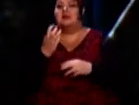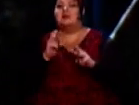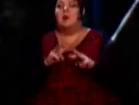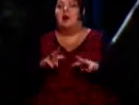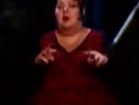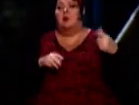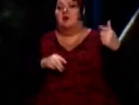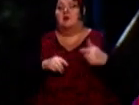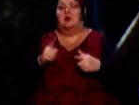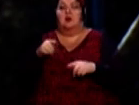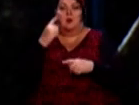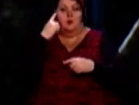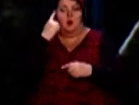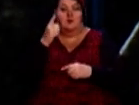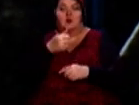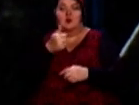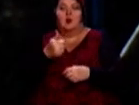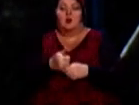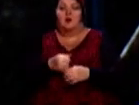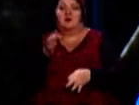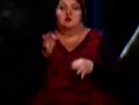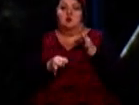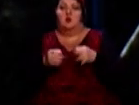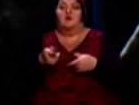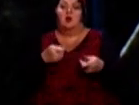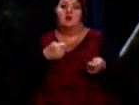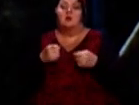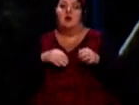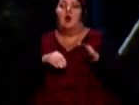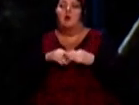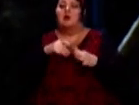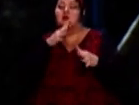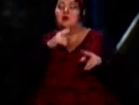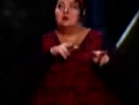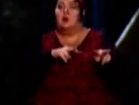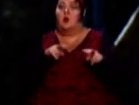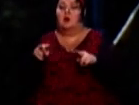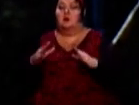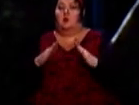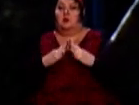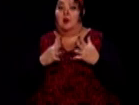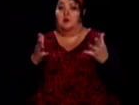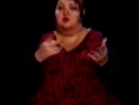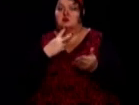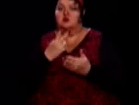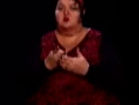повідомив голова Державної судової адміністрації Зиновій Холоднюк під час огляду будівлі. Більше інформації в сюжеті.